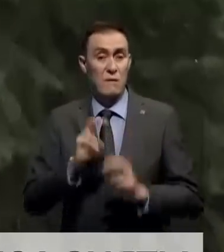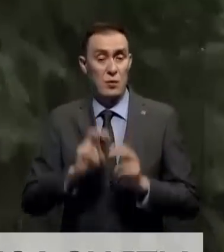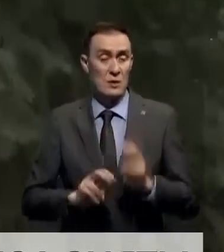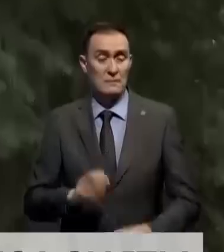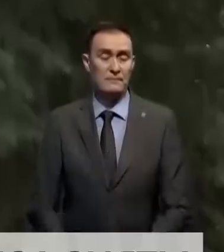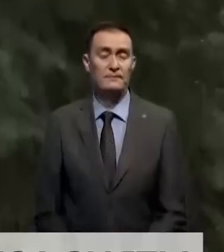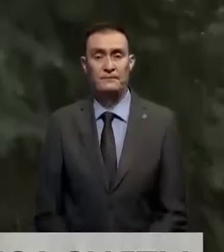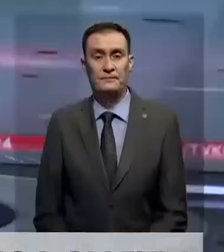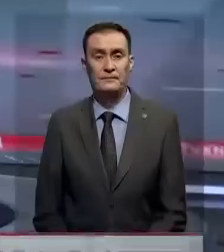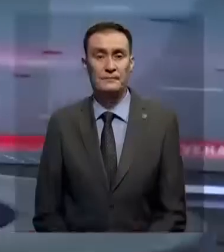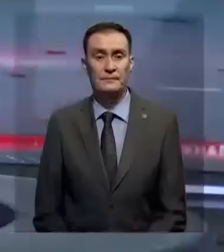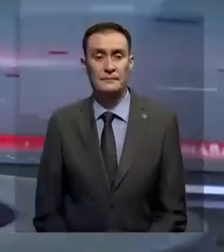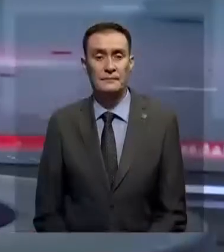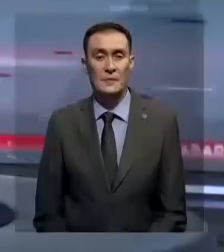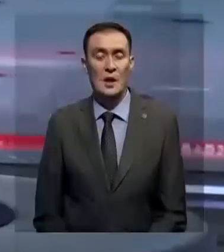завода.